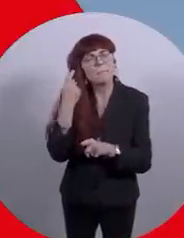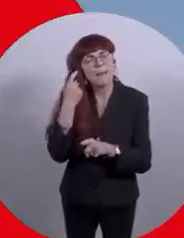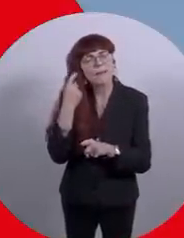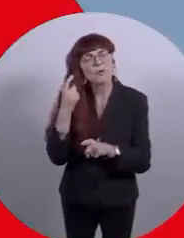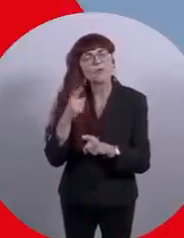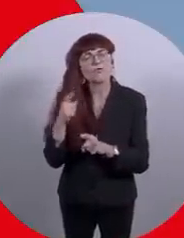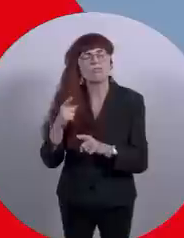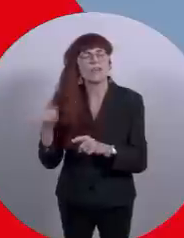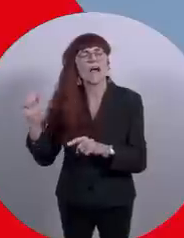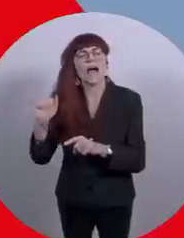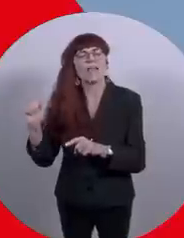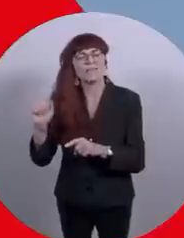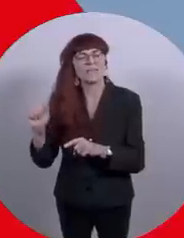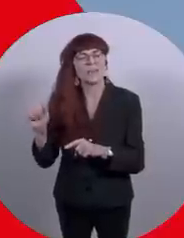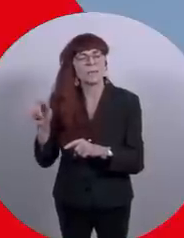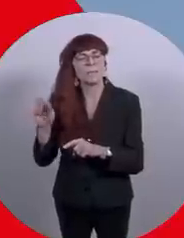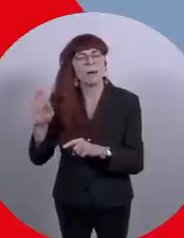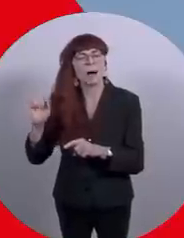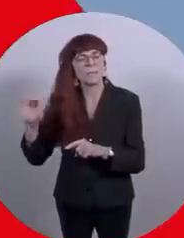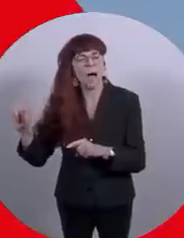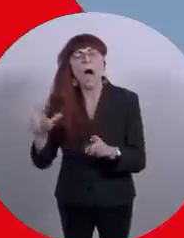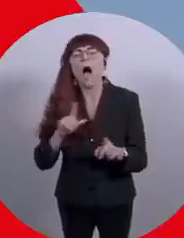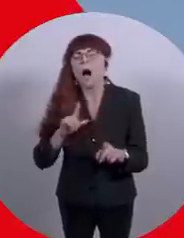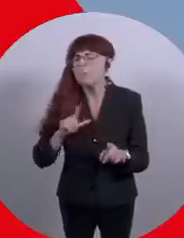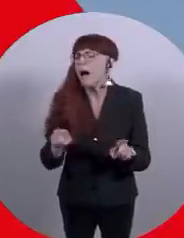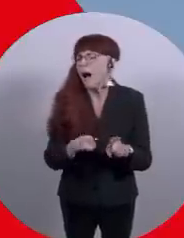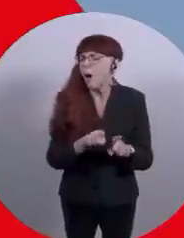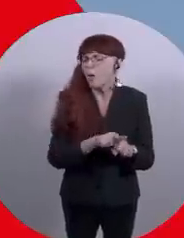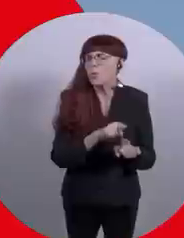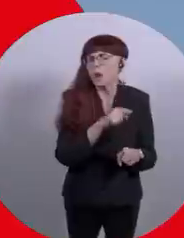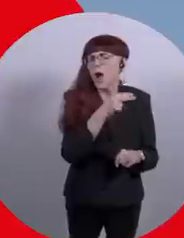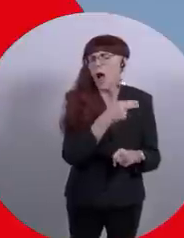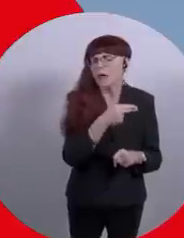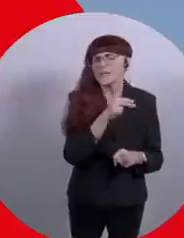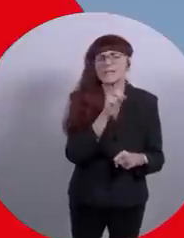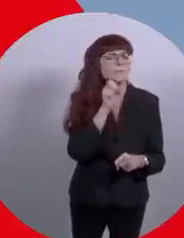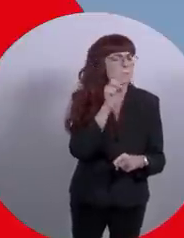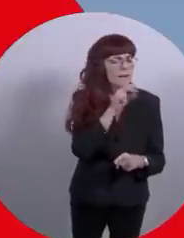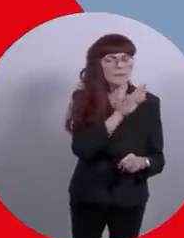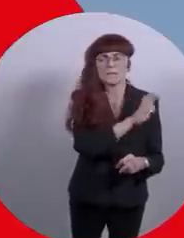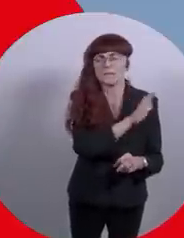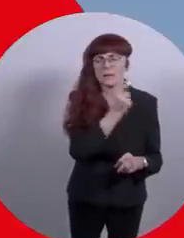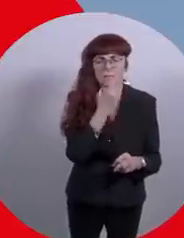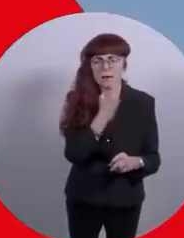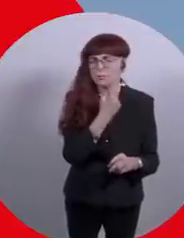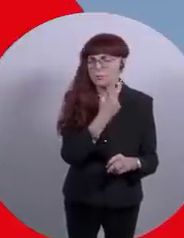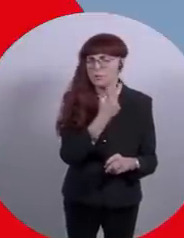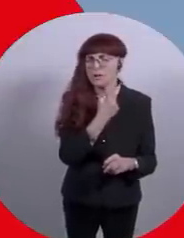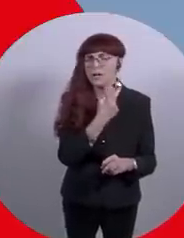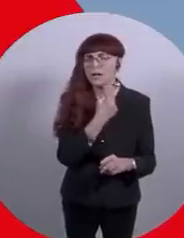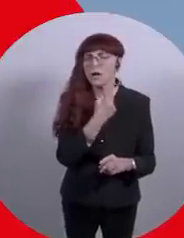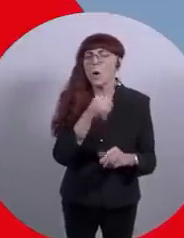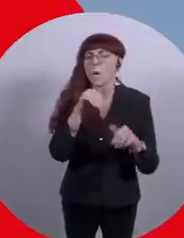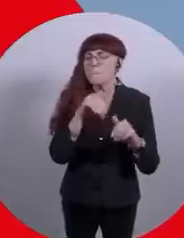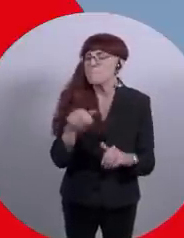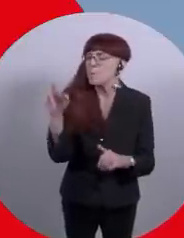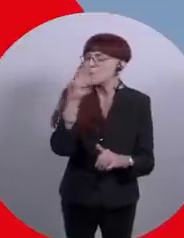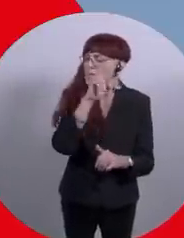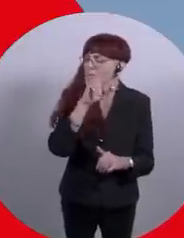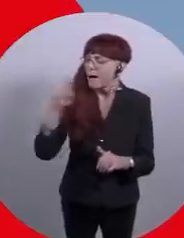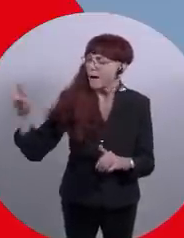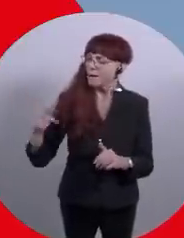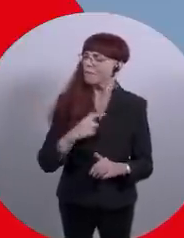Hans Peter wird er diesen anders sehen wir müssen das sozial wir müssen nur ist den rechten etwas